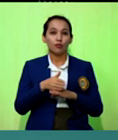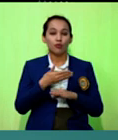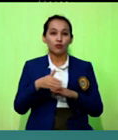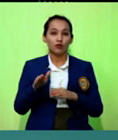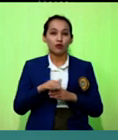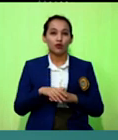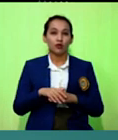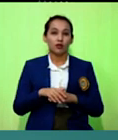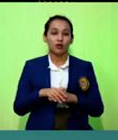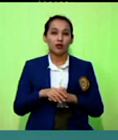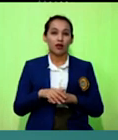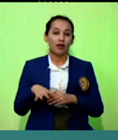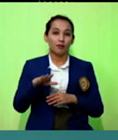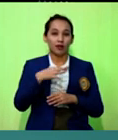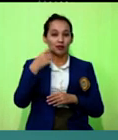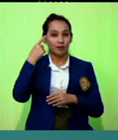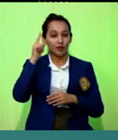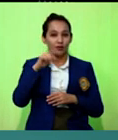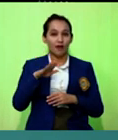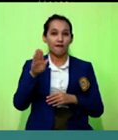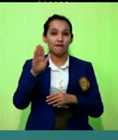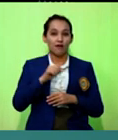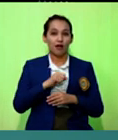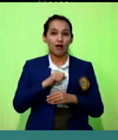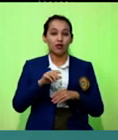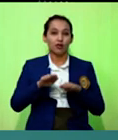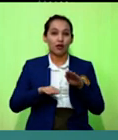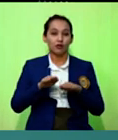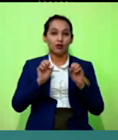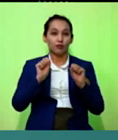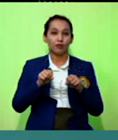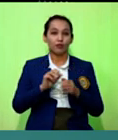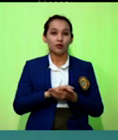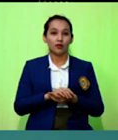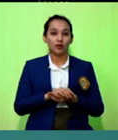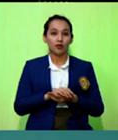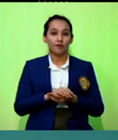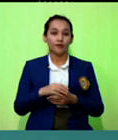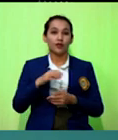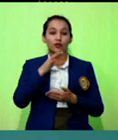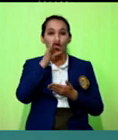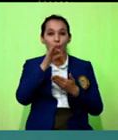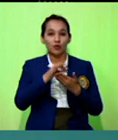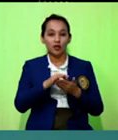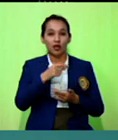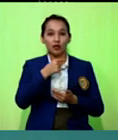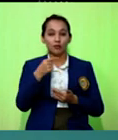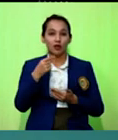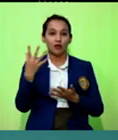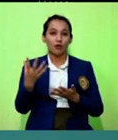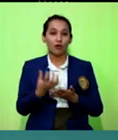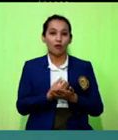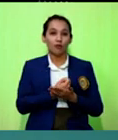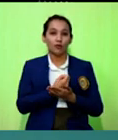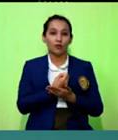amallarini bilasiz. Hamda ularni taqqoslay ham olasiz. Sonlarni, yig'indilarni, ayirmalarni topib,